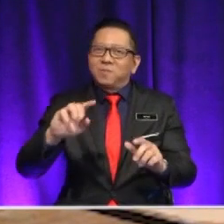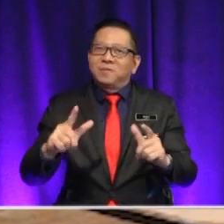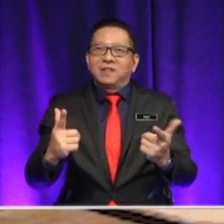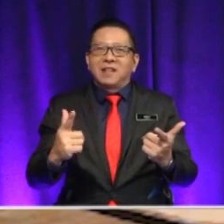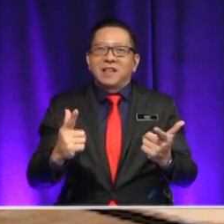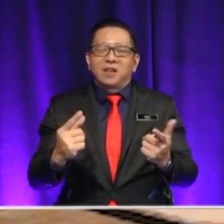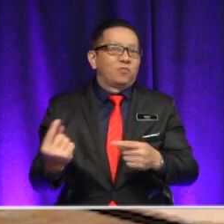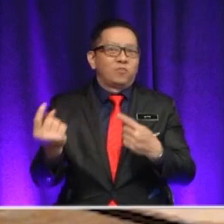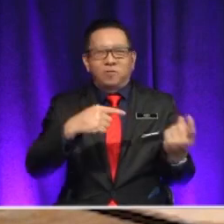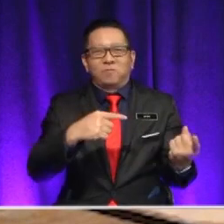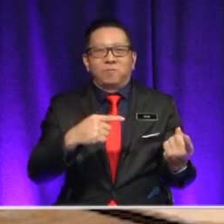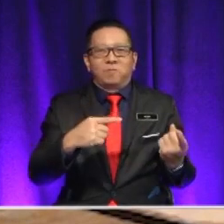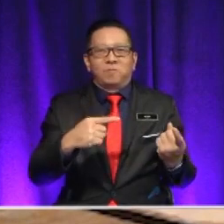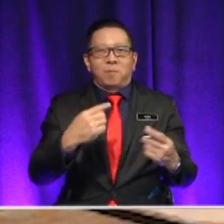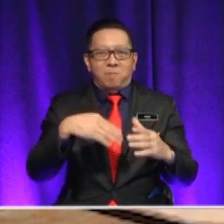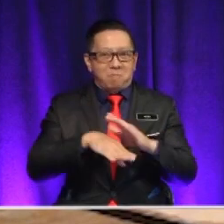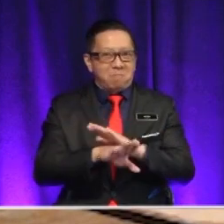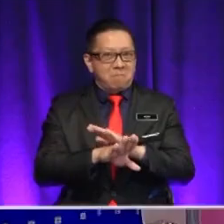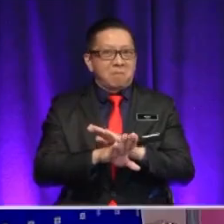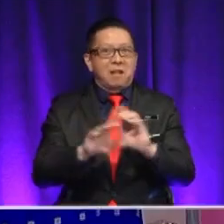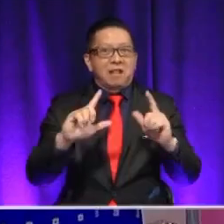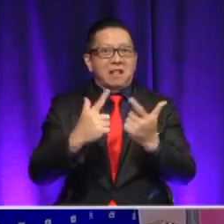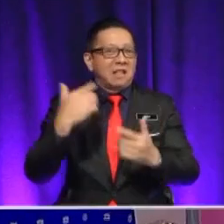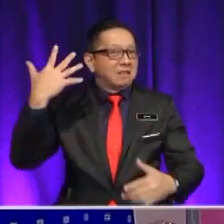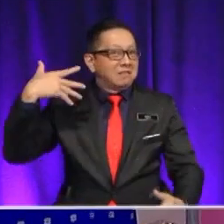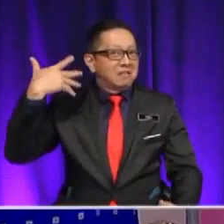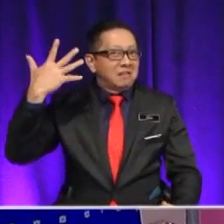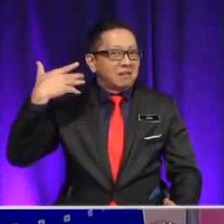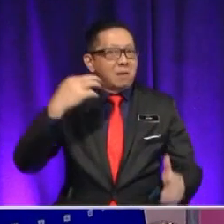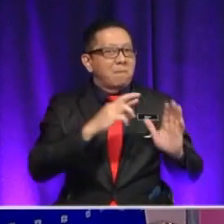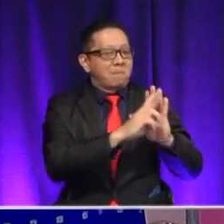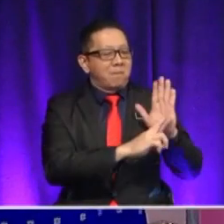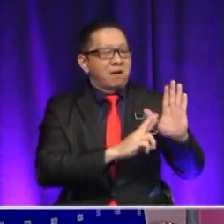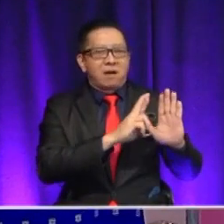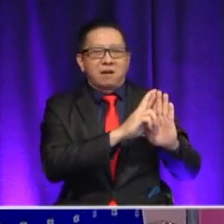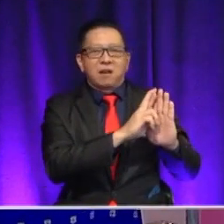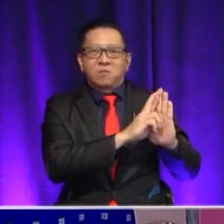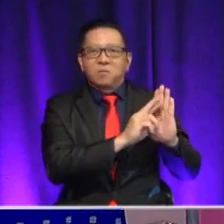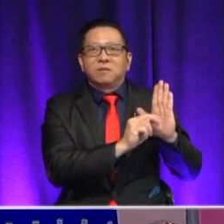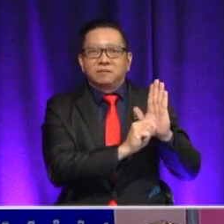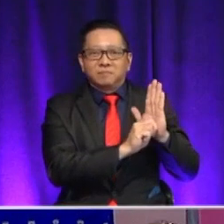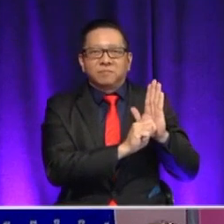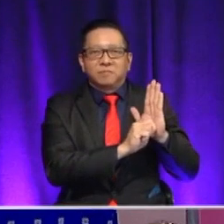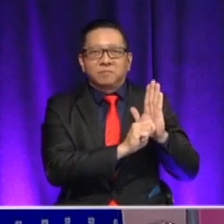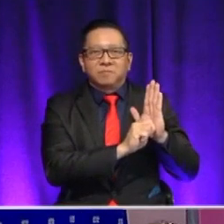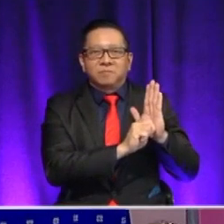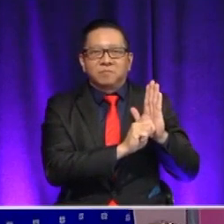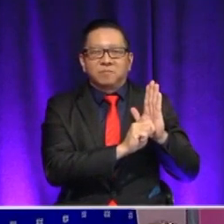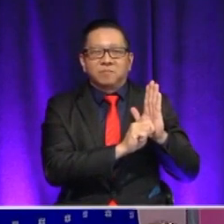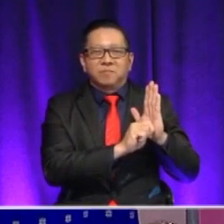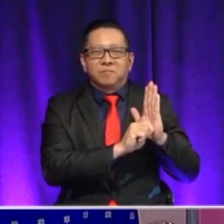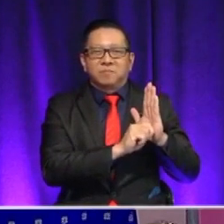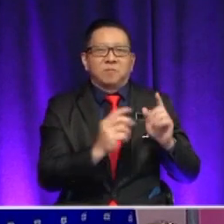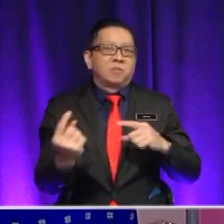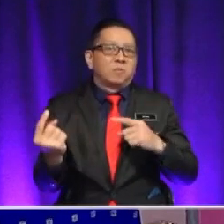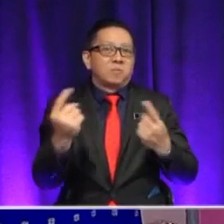jom kita nak belajar sejarah tahap 2 iaitu peranan rukun negara. Tapi sebelum kita mulakan Mira, jom Cikgu